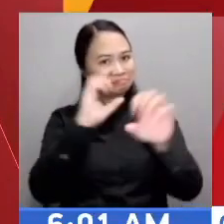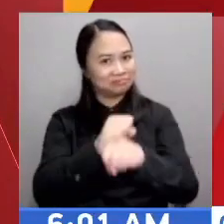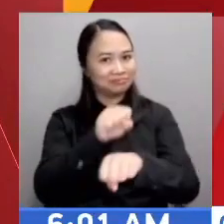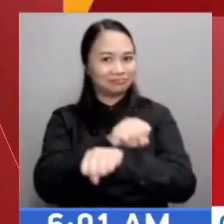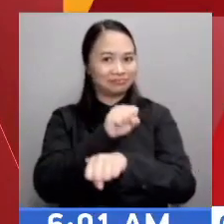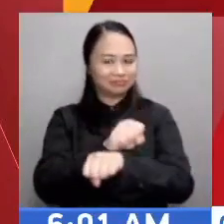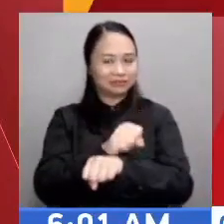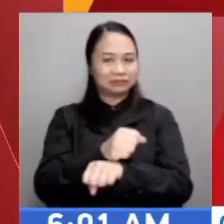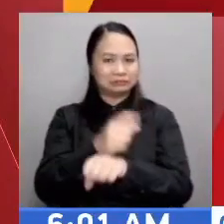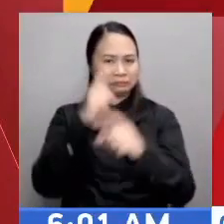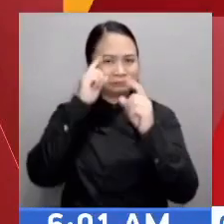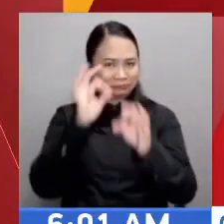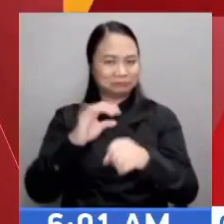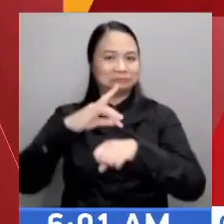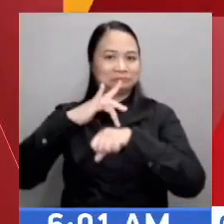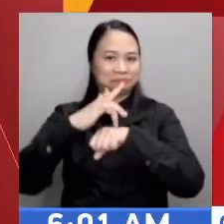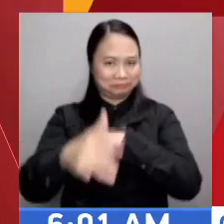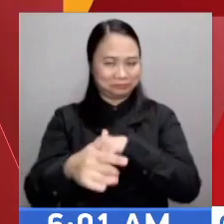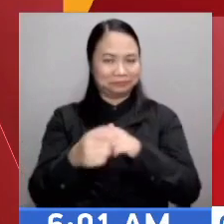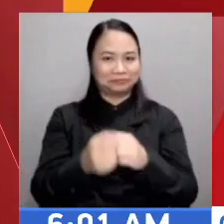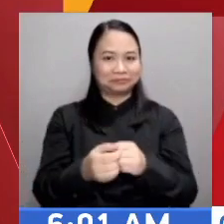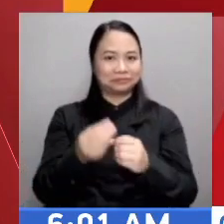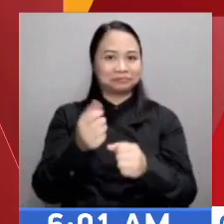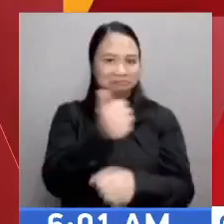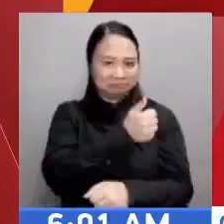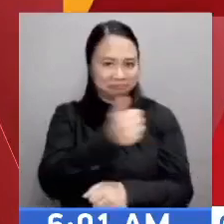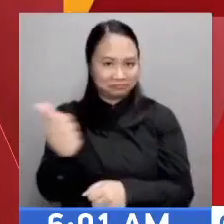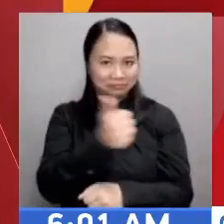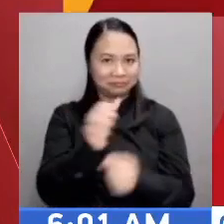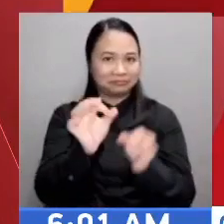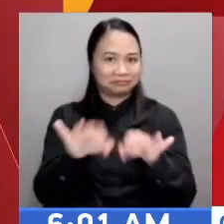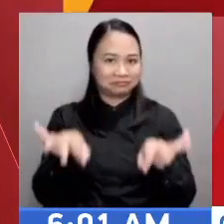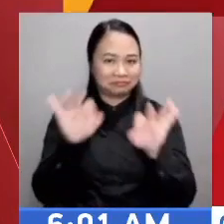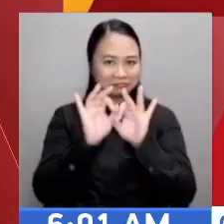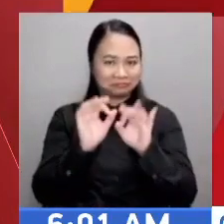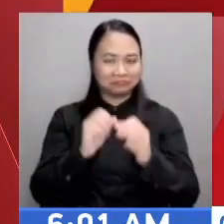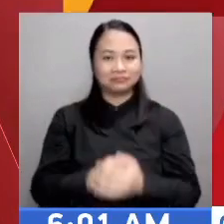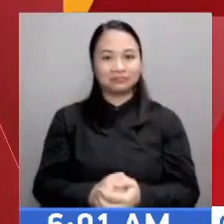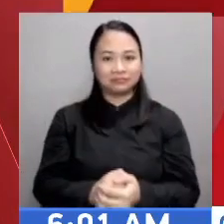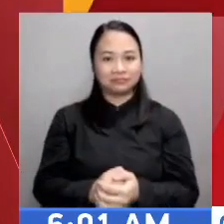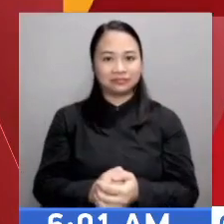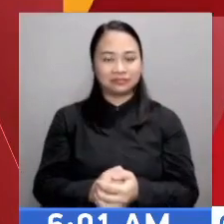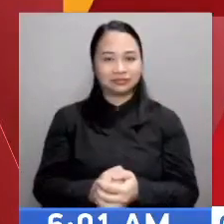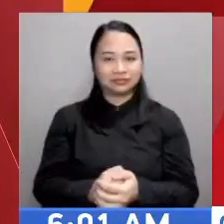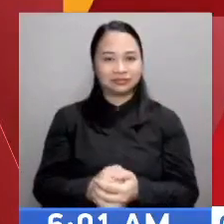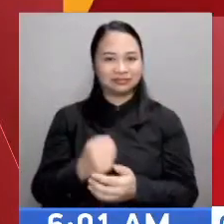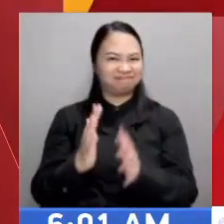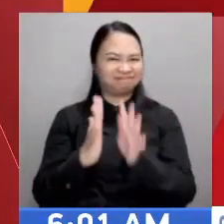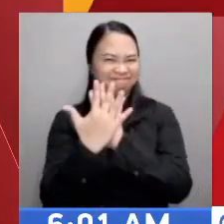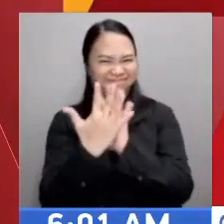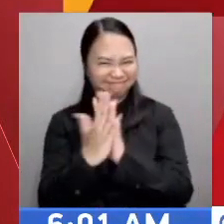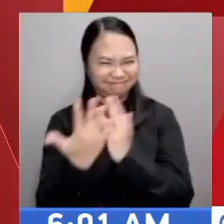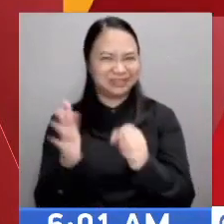alanganin na oras pwede na magbiyahe. At least iwas siksikan.